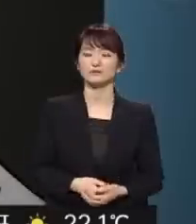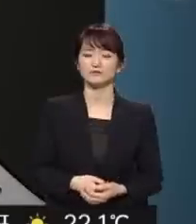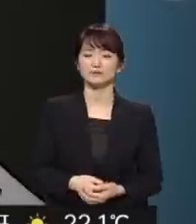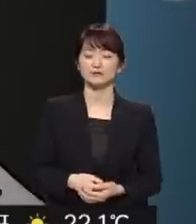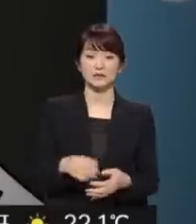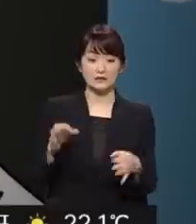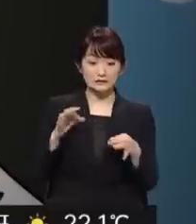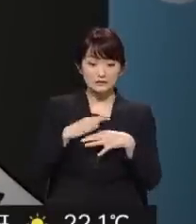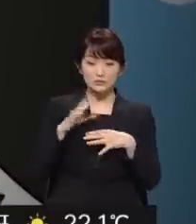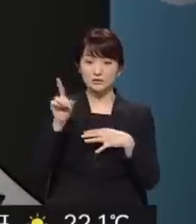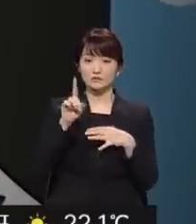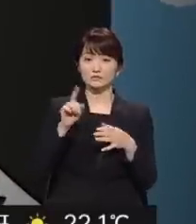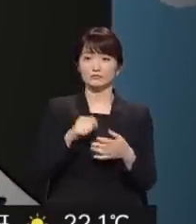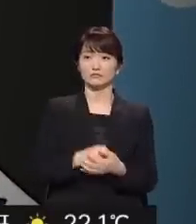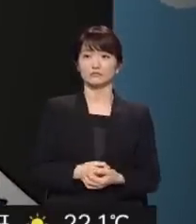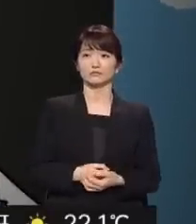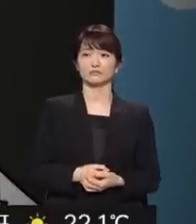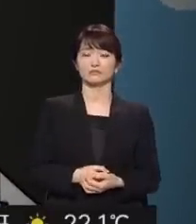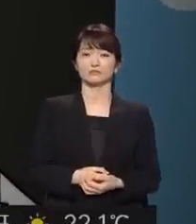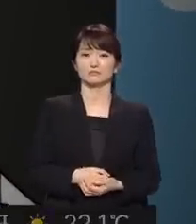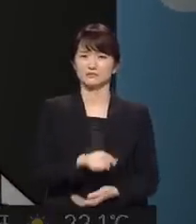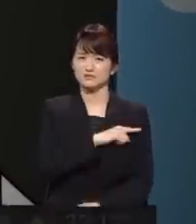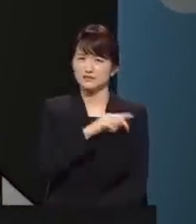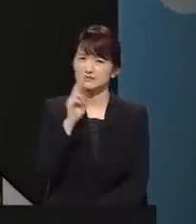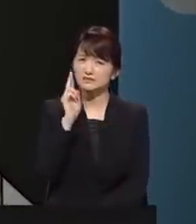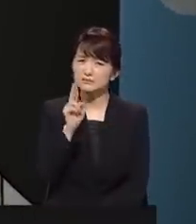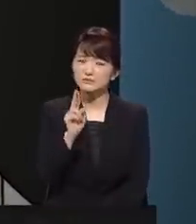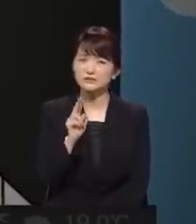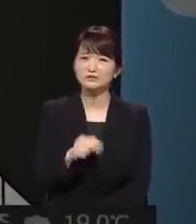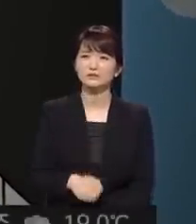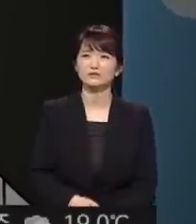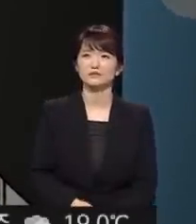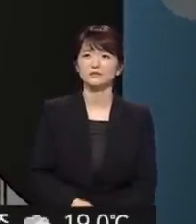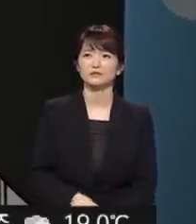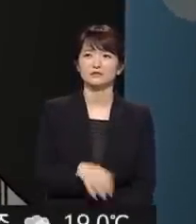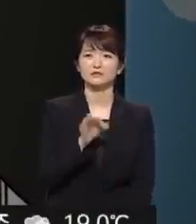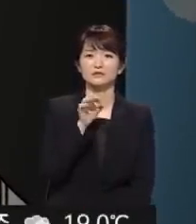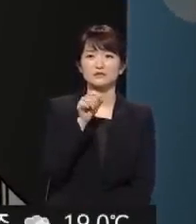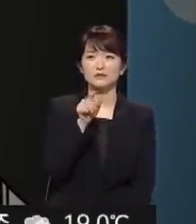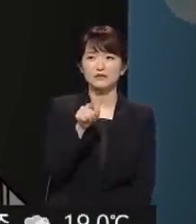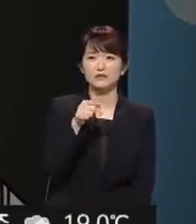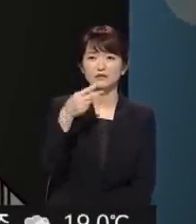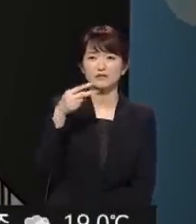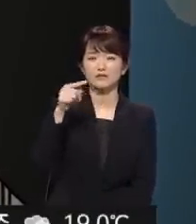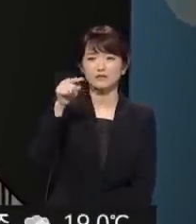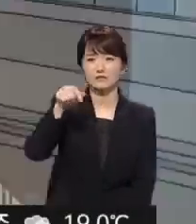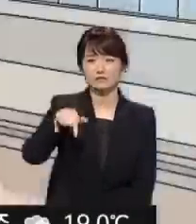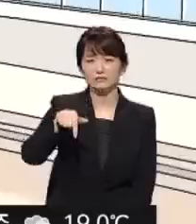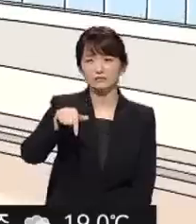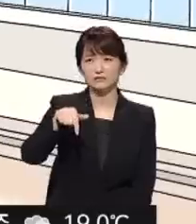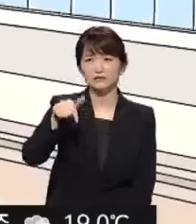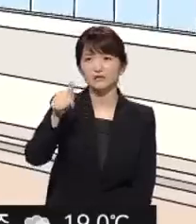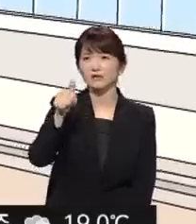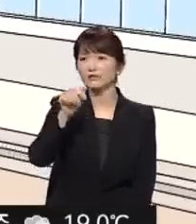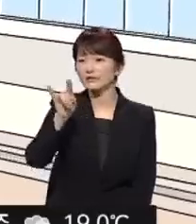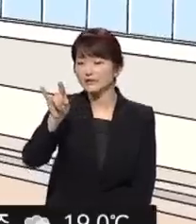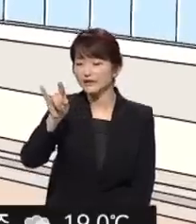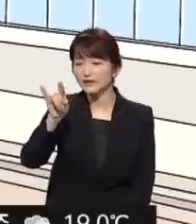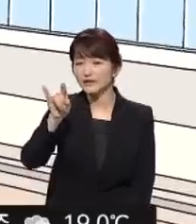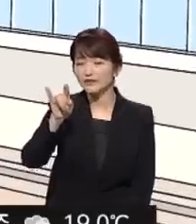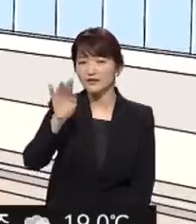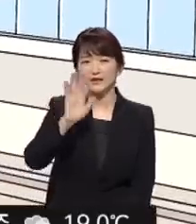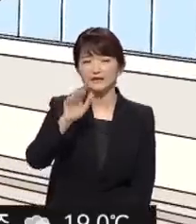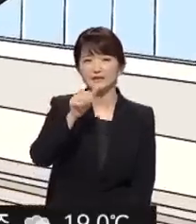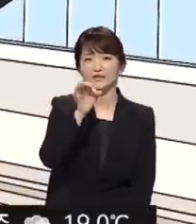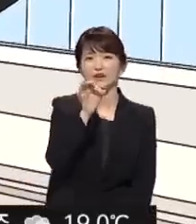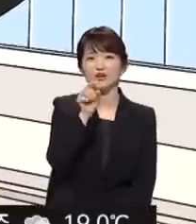했던 게 있다고 그래요. 여기 보면은 제 심했던 거라고 하는데 어떻게 해서 떡자가 기읍 발음인데 그